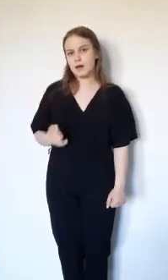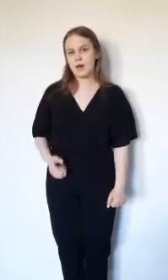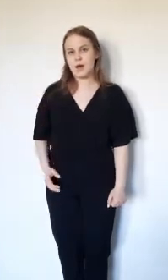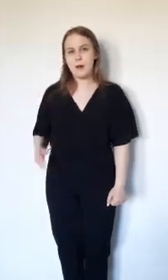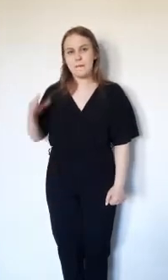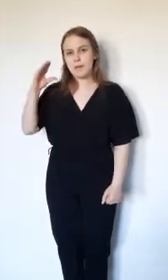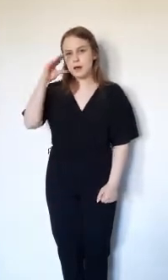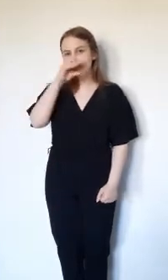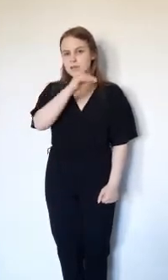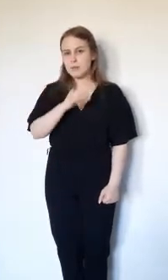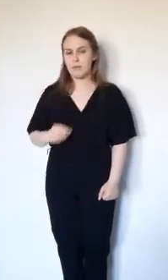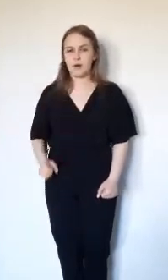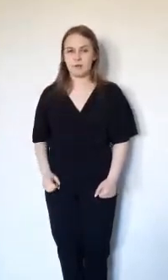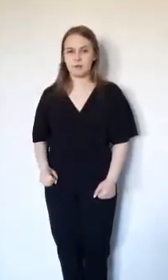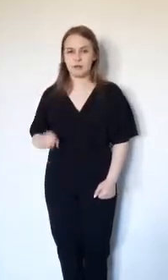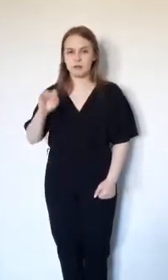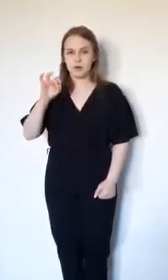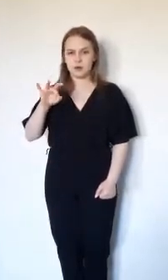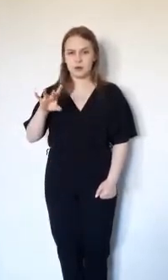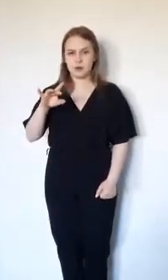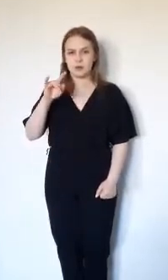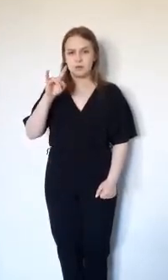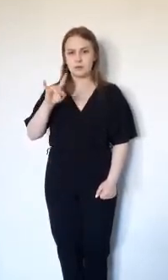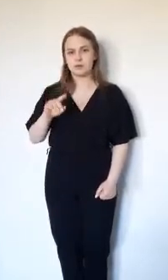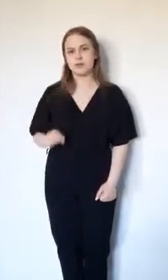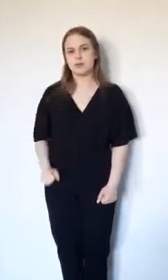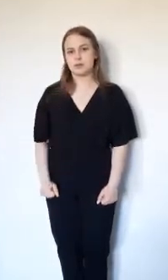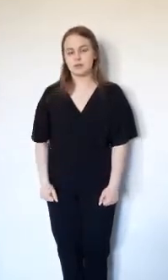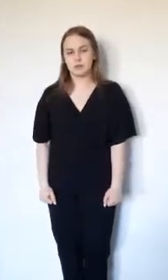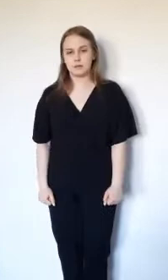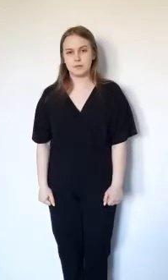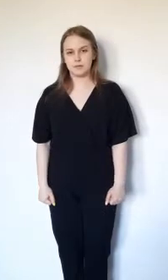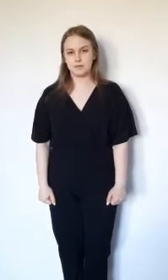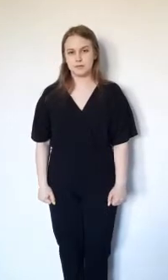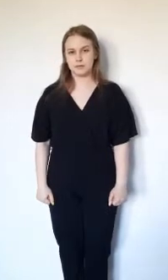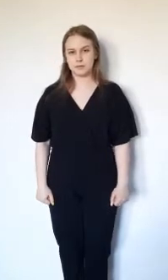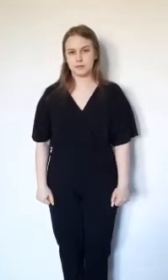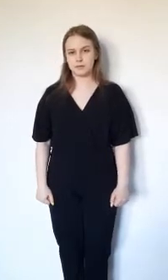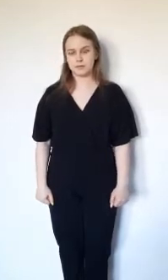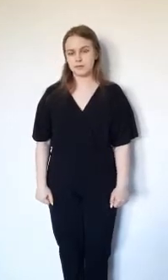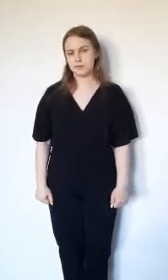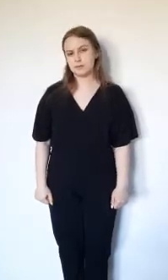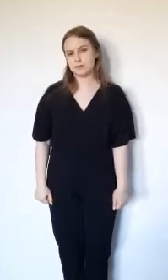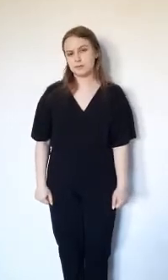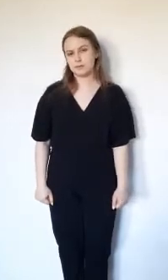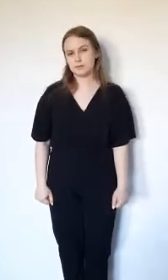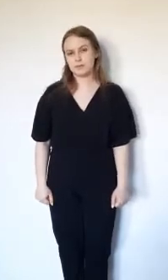Jak mam zapomnieć o tym, gdy